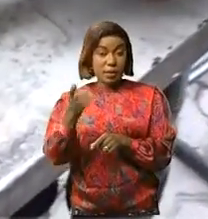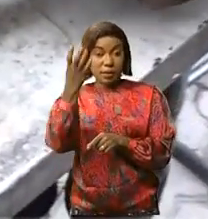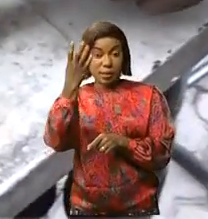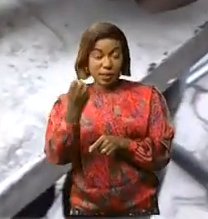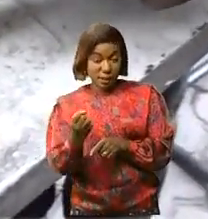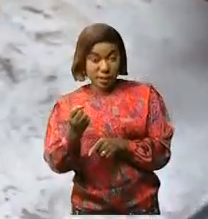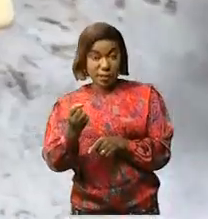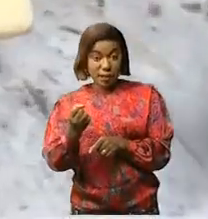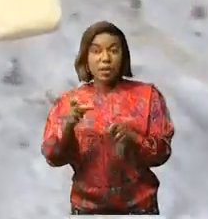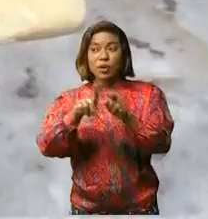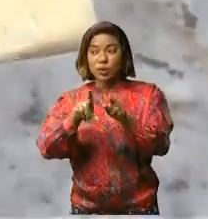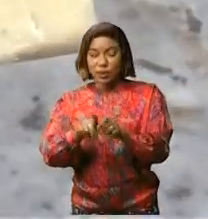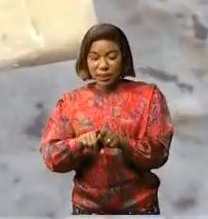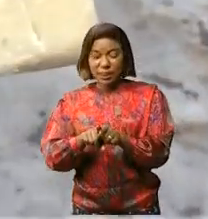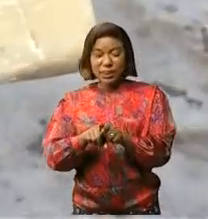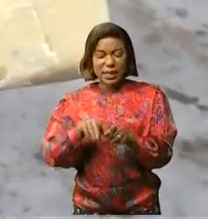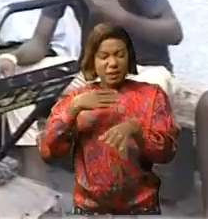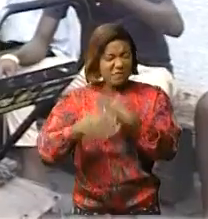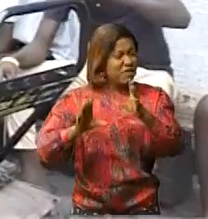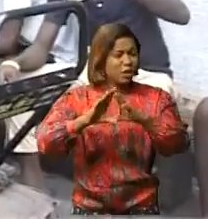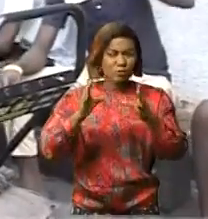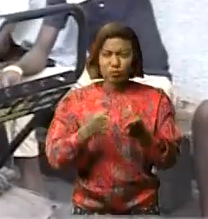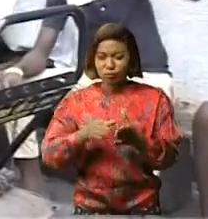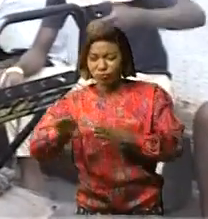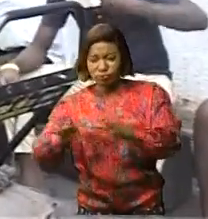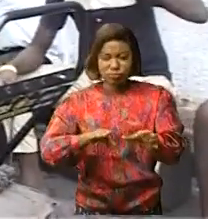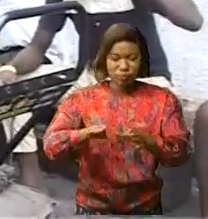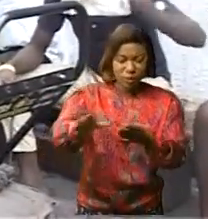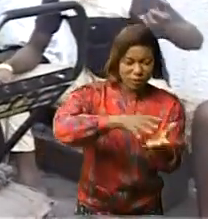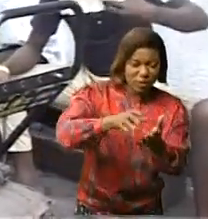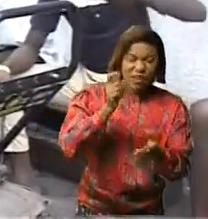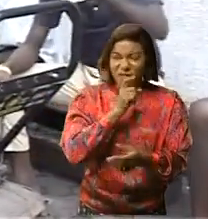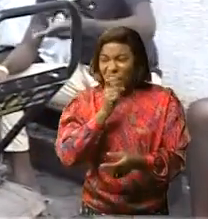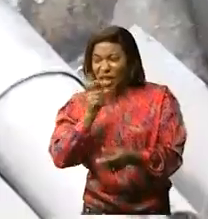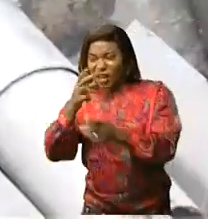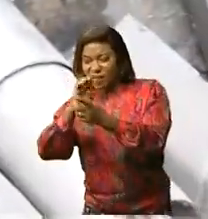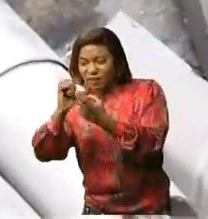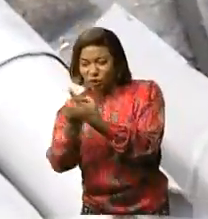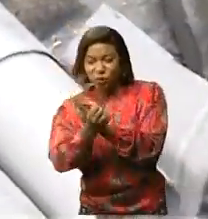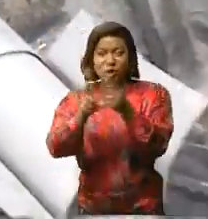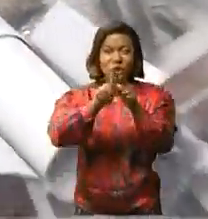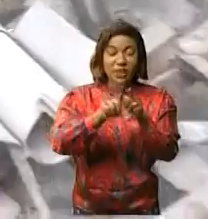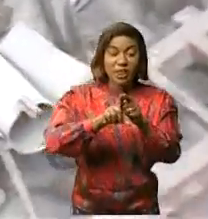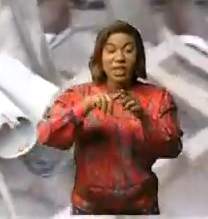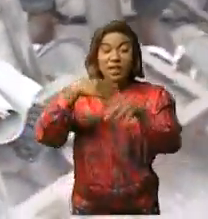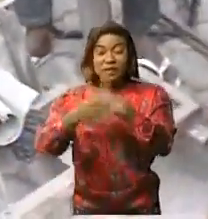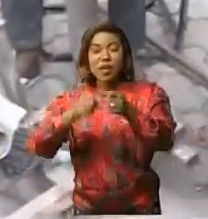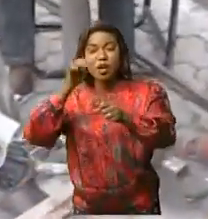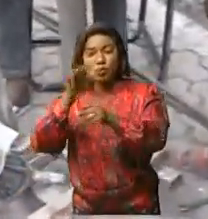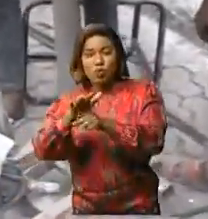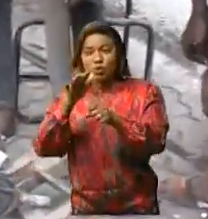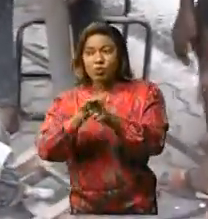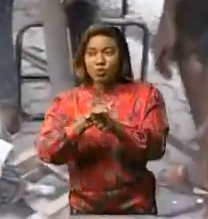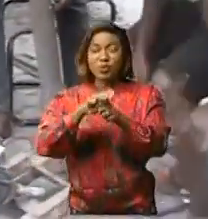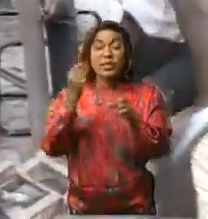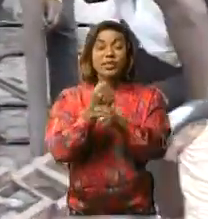quarantaine révolue, est un touche-à-tout. Il est dans la savonnerie, dans l'environnement et exerce plusieurs autres